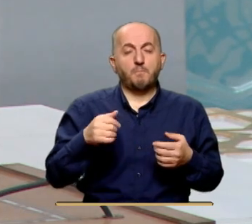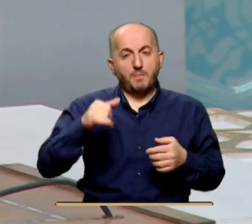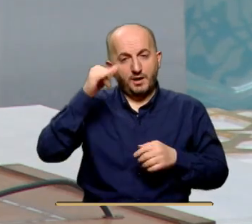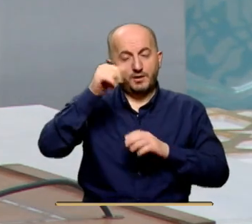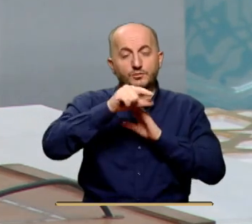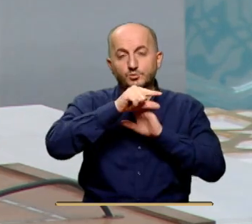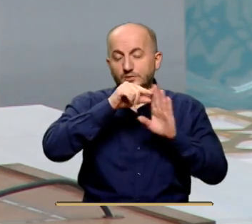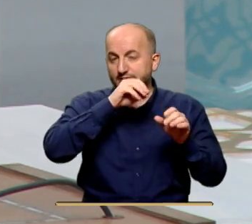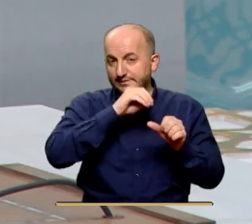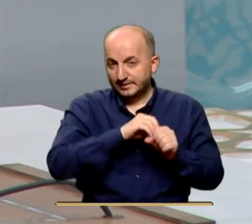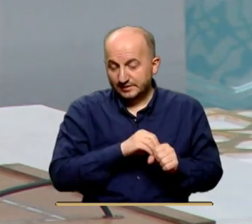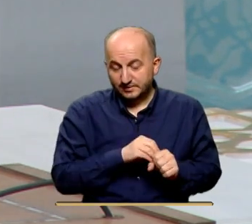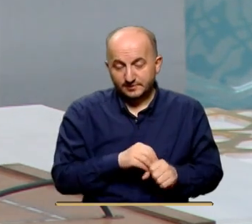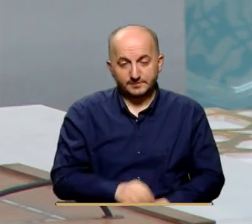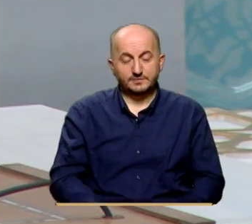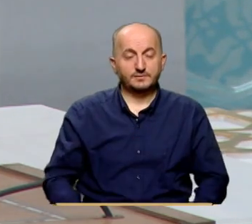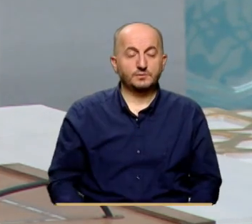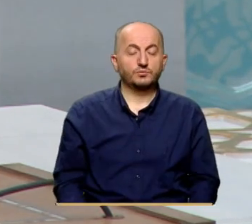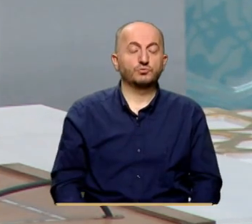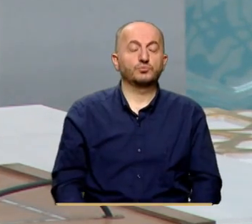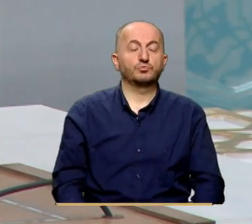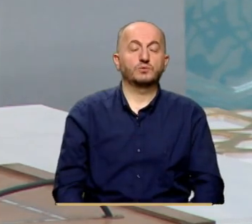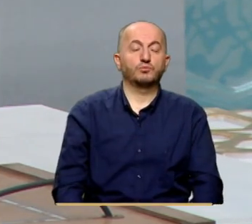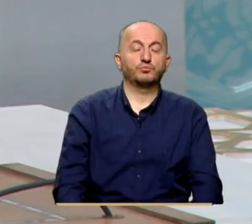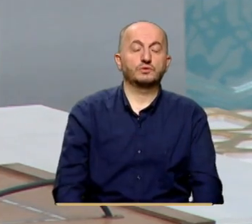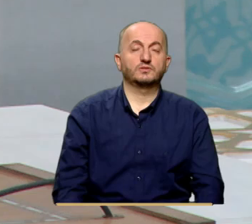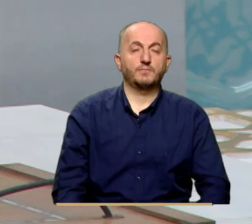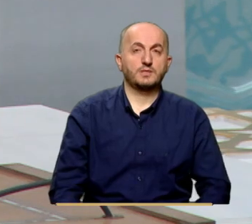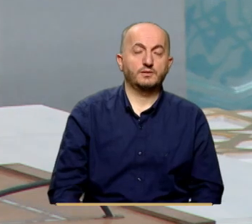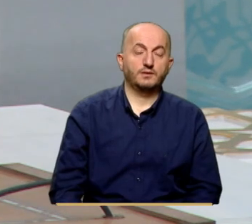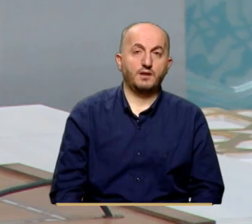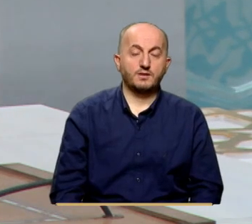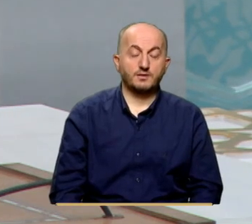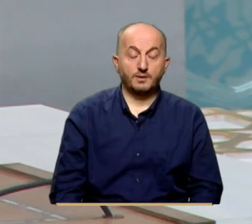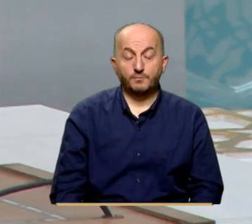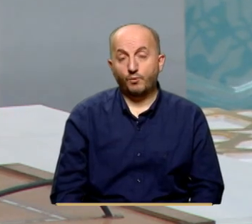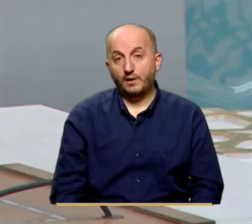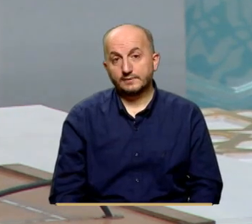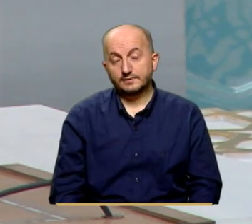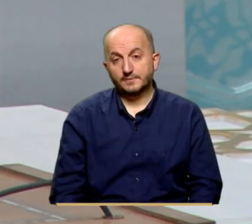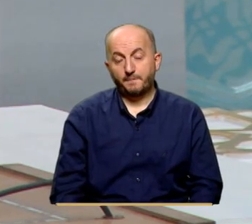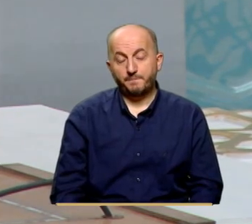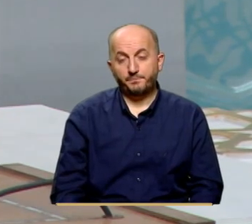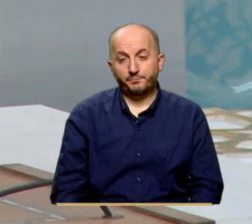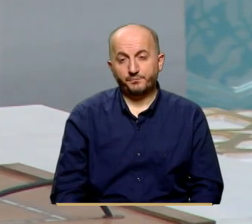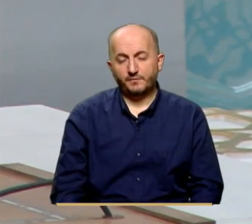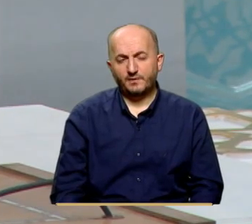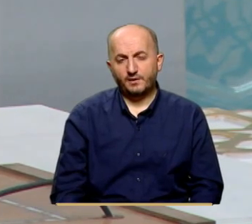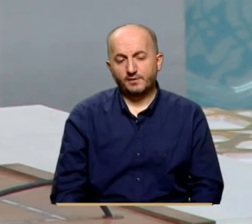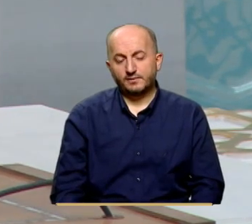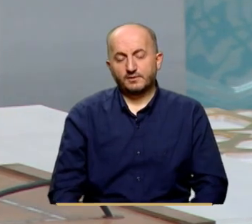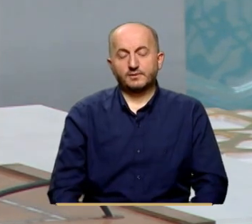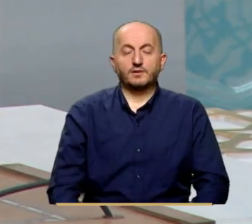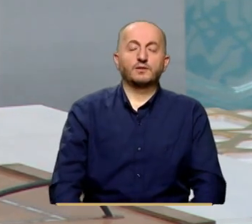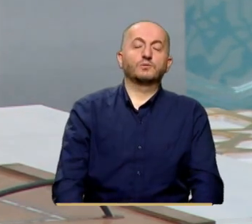suresindeki وَلَا تَقُولُوا لِمَنْ يُقْتَلُ فِي سَب۪يلِ اللّٰهِ اَمْوَاتِ